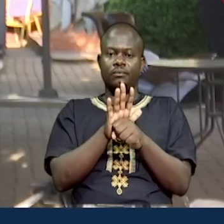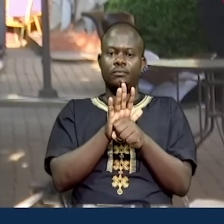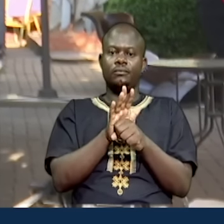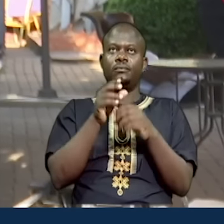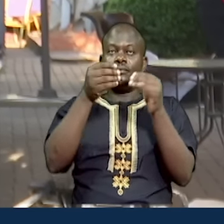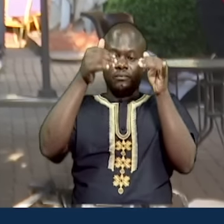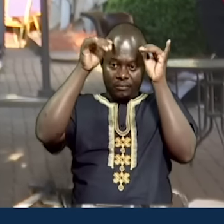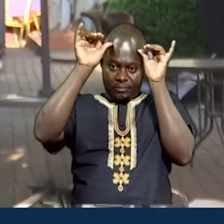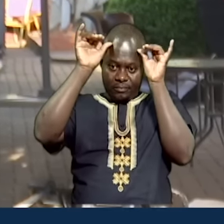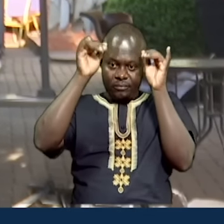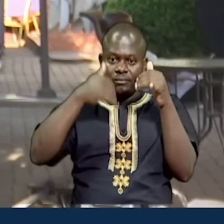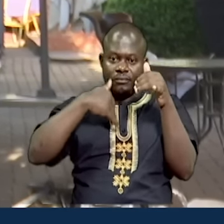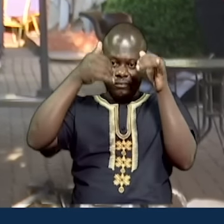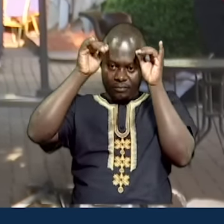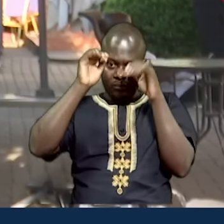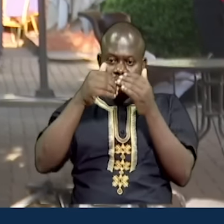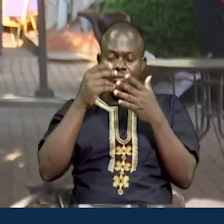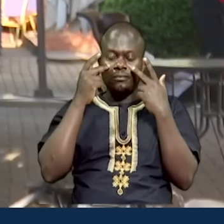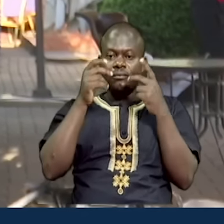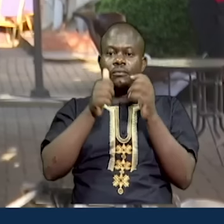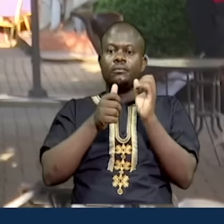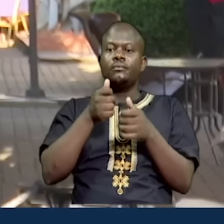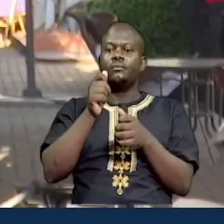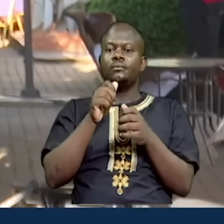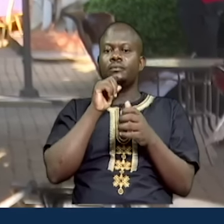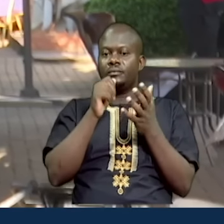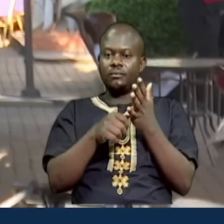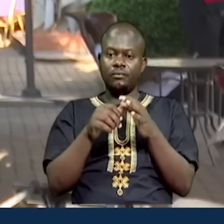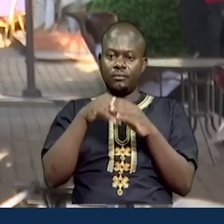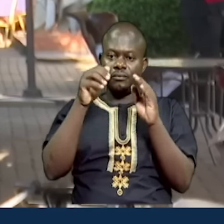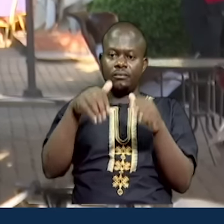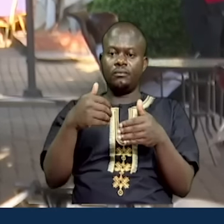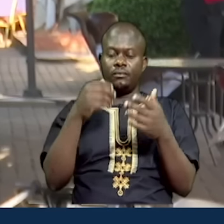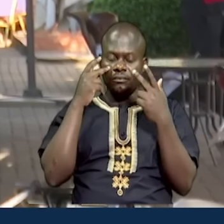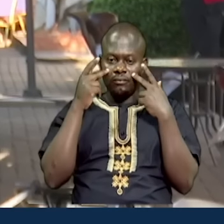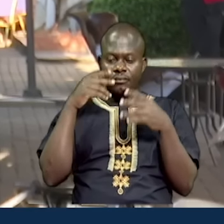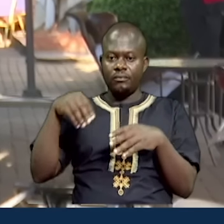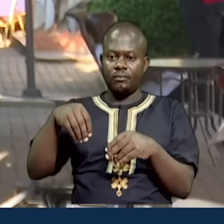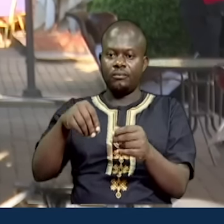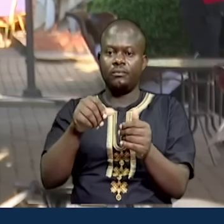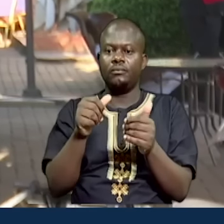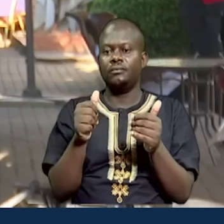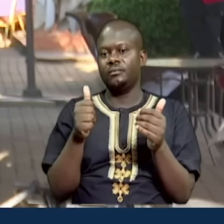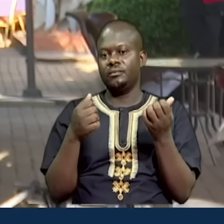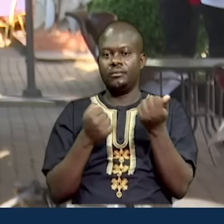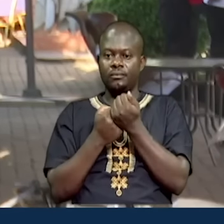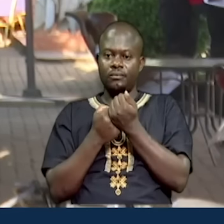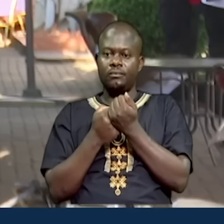bahawe inka, gira inka, turanywa amata nta kibazo, abahinzi babonye ifumbire